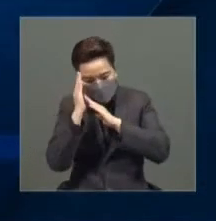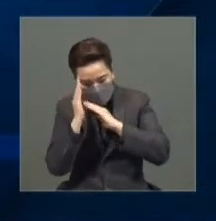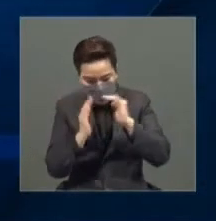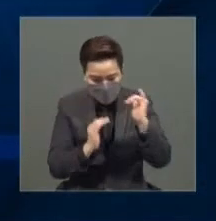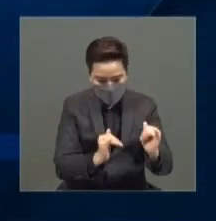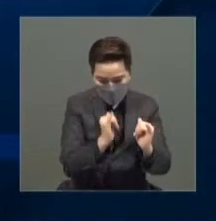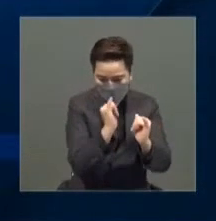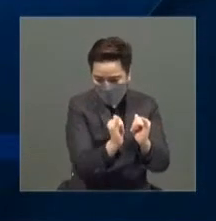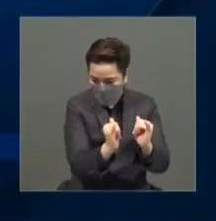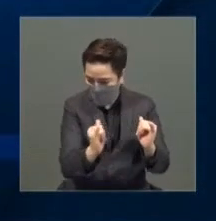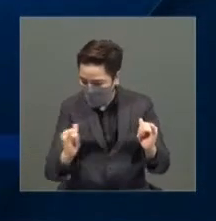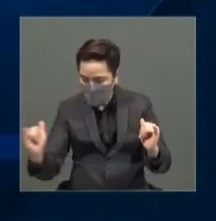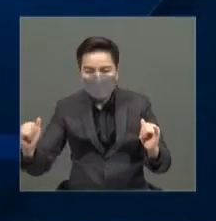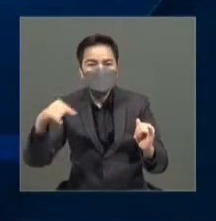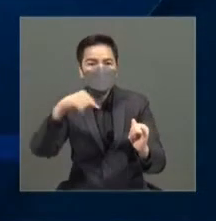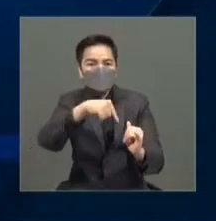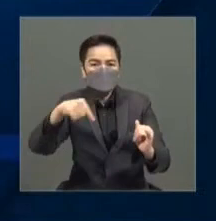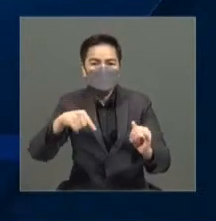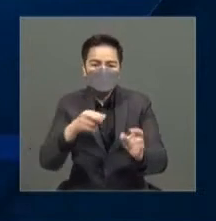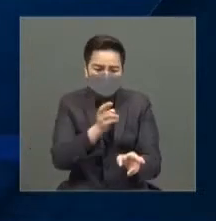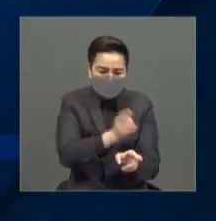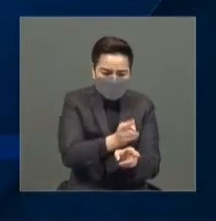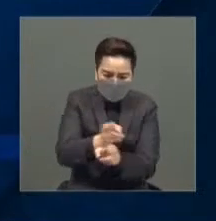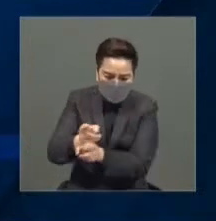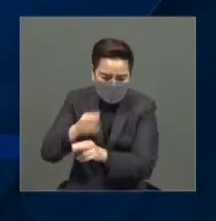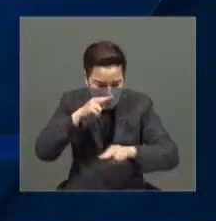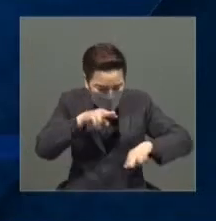การระดมเรื่องของการรักษา